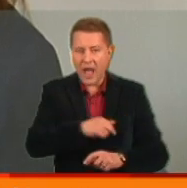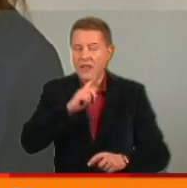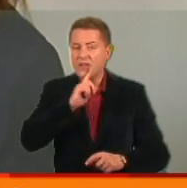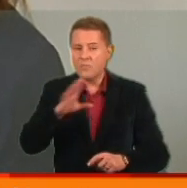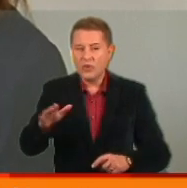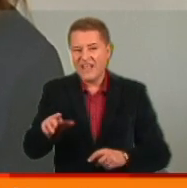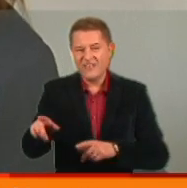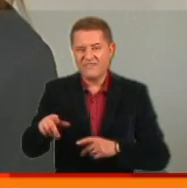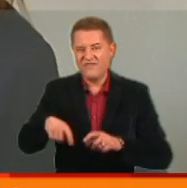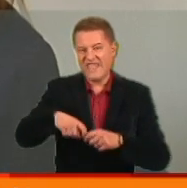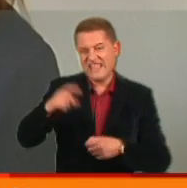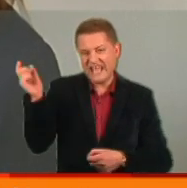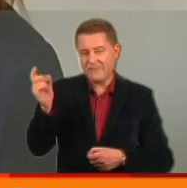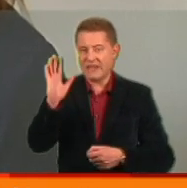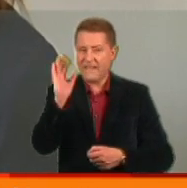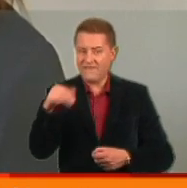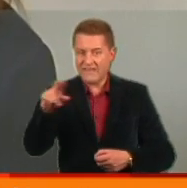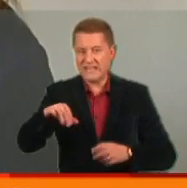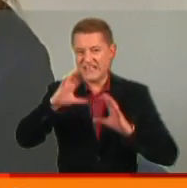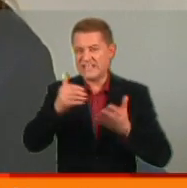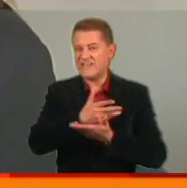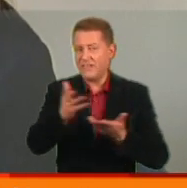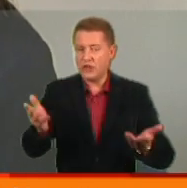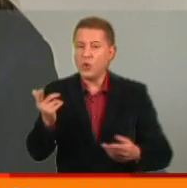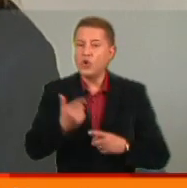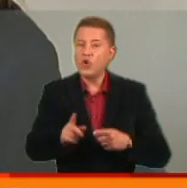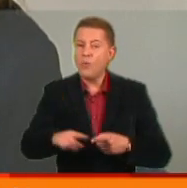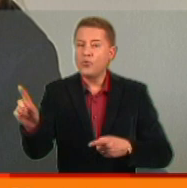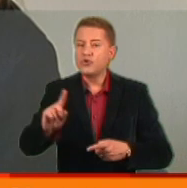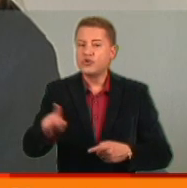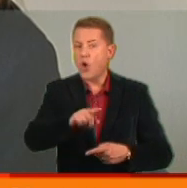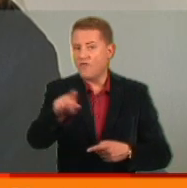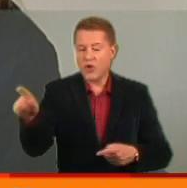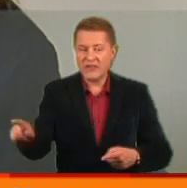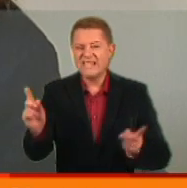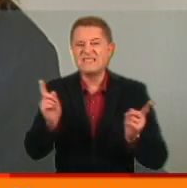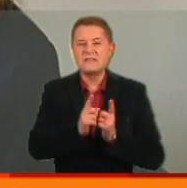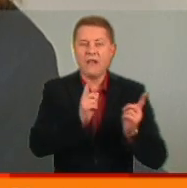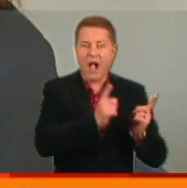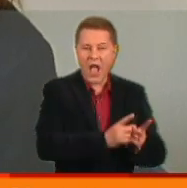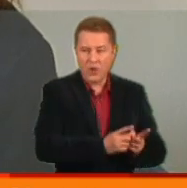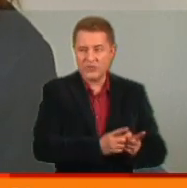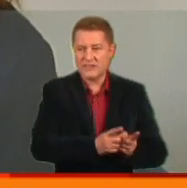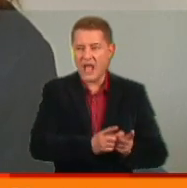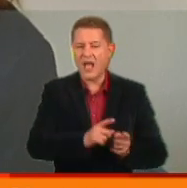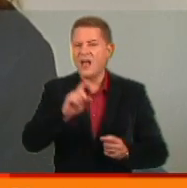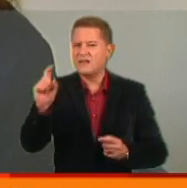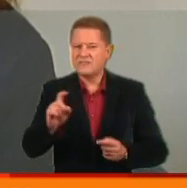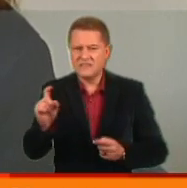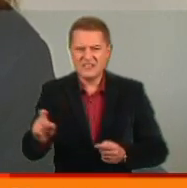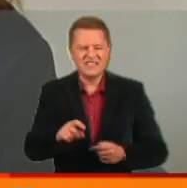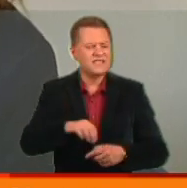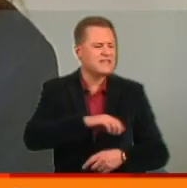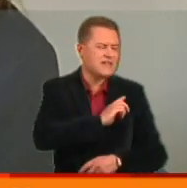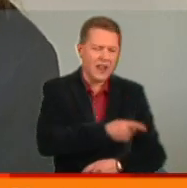від світу, де вони були до цього, тому що вони стикаються одразу з дуже сильним